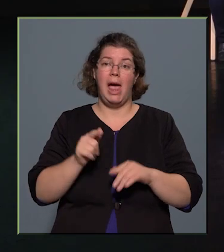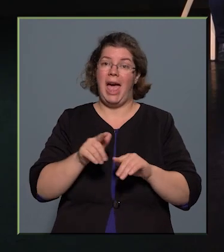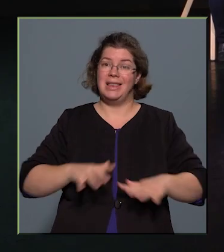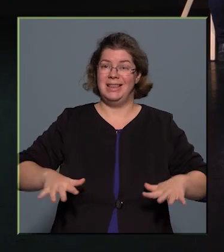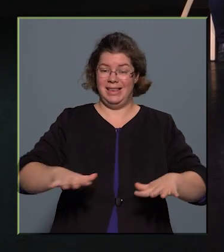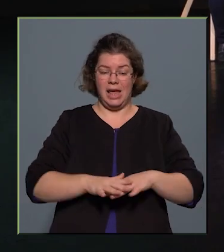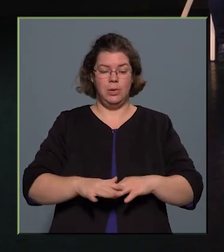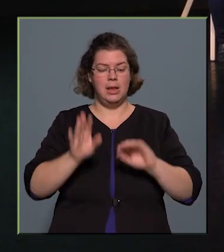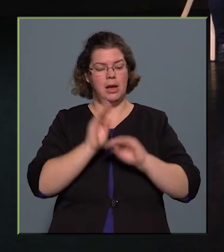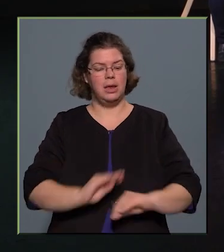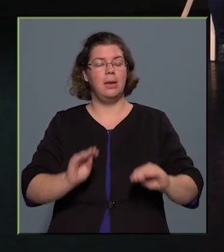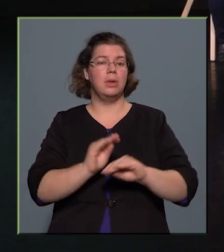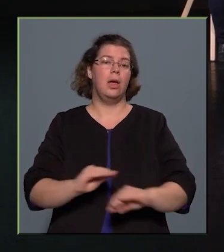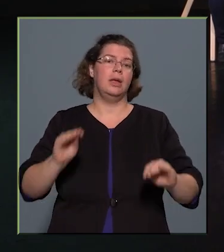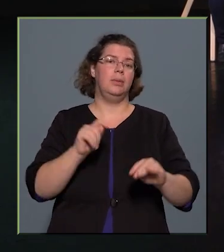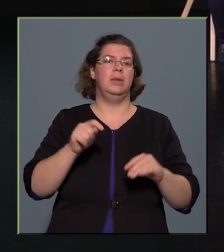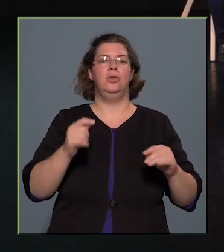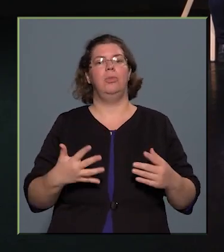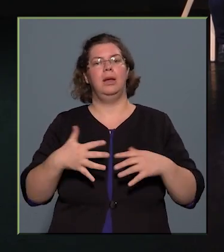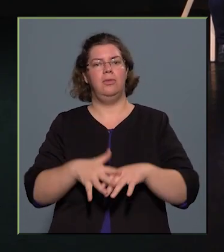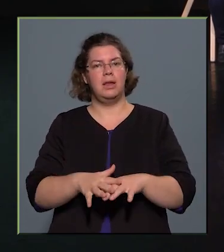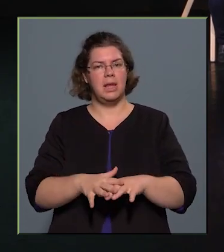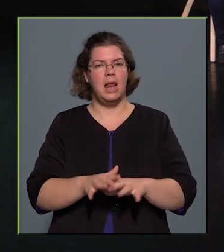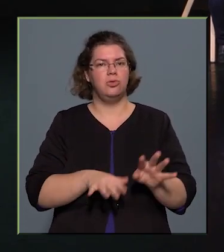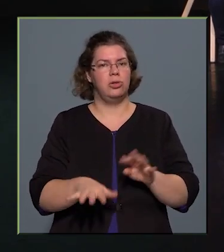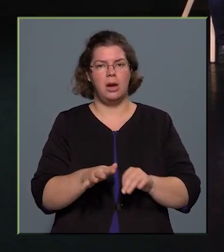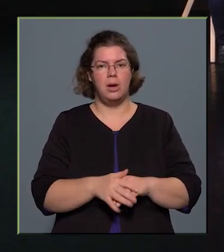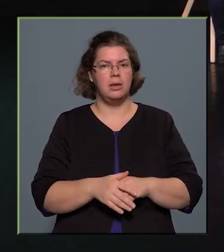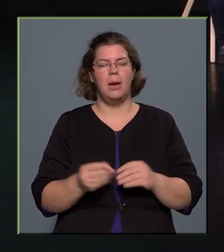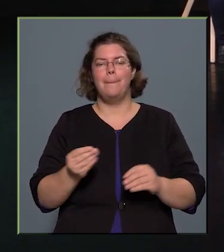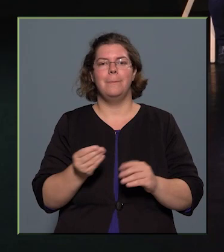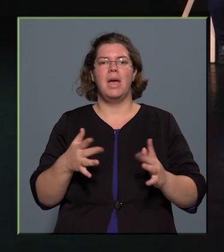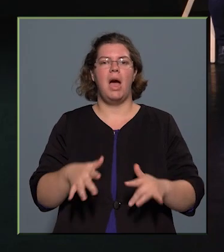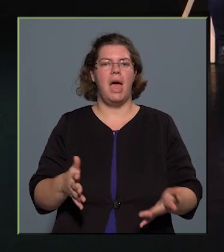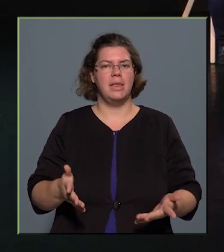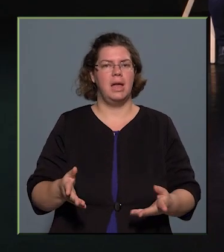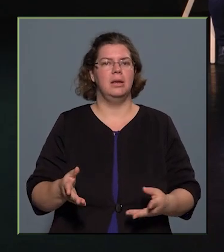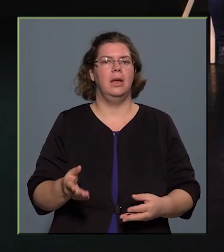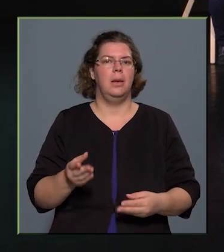tehát a képzésbe investálás területén mi